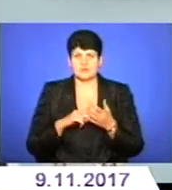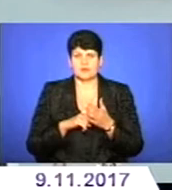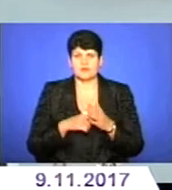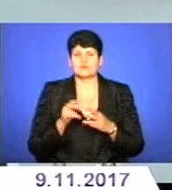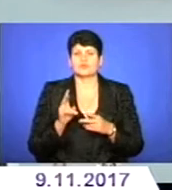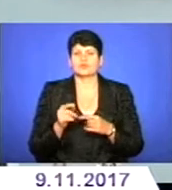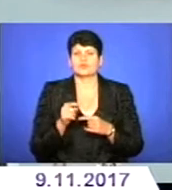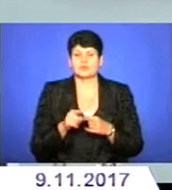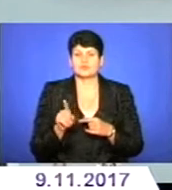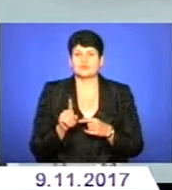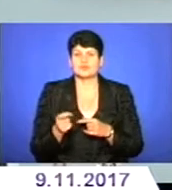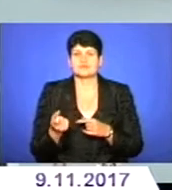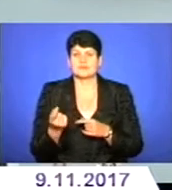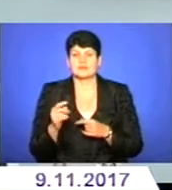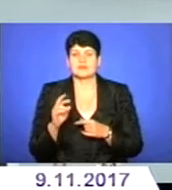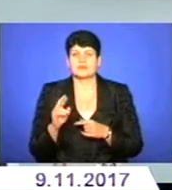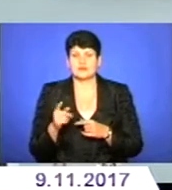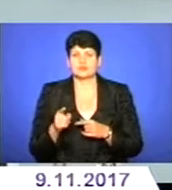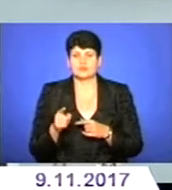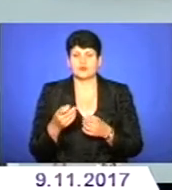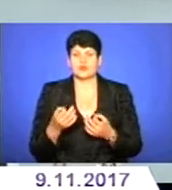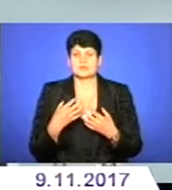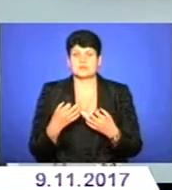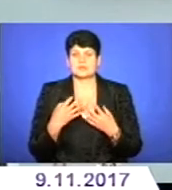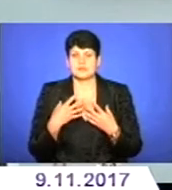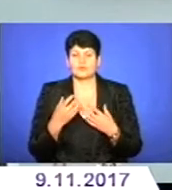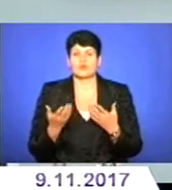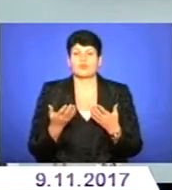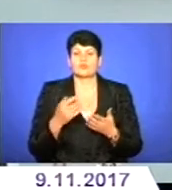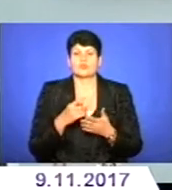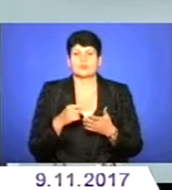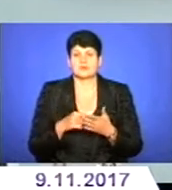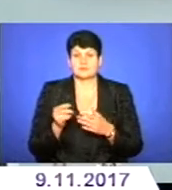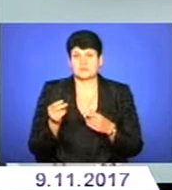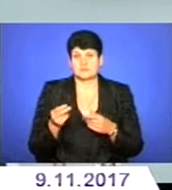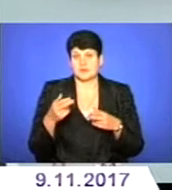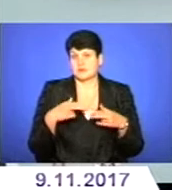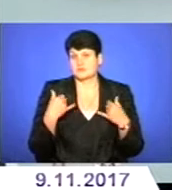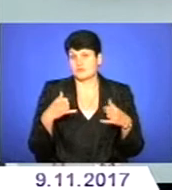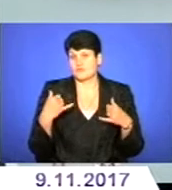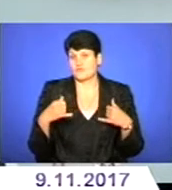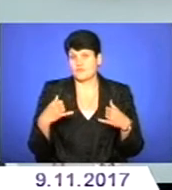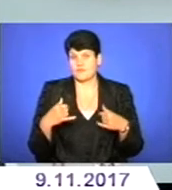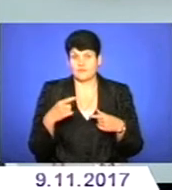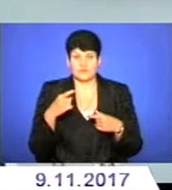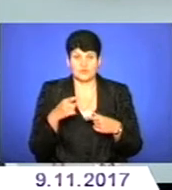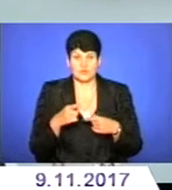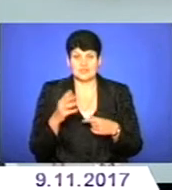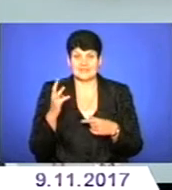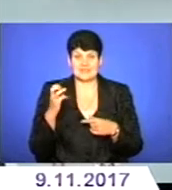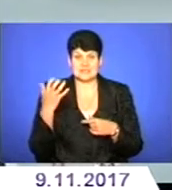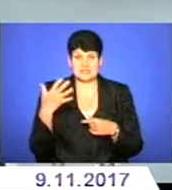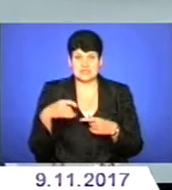хто вони такі, що, звідки, як і що. Розказали вони, по якому вони питанню. Я здивувався, ясно, що вони аж за